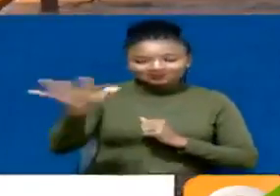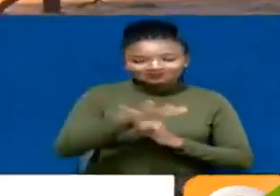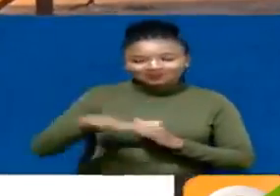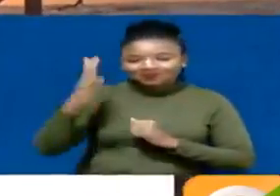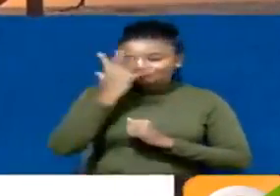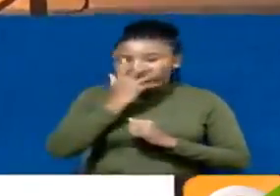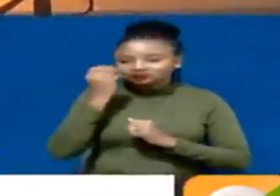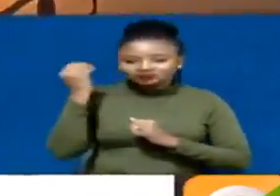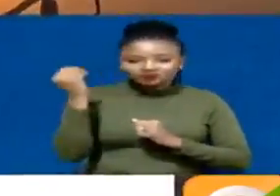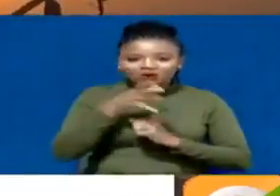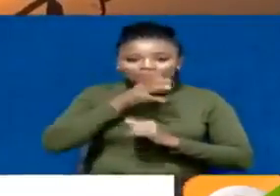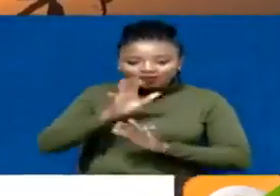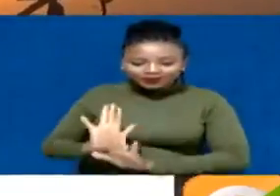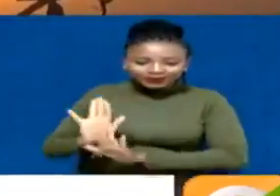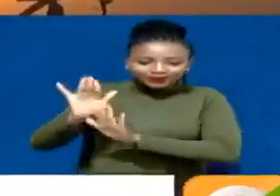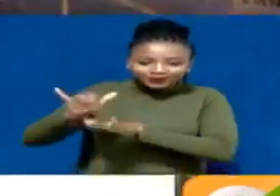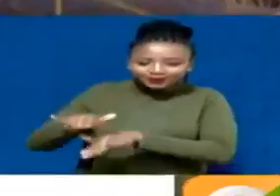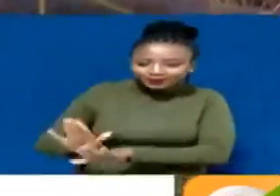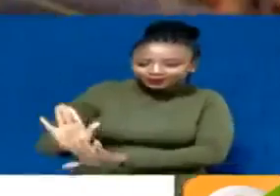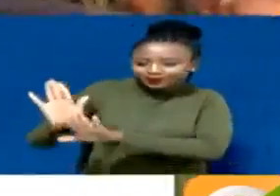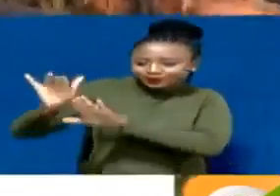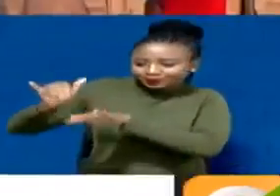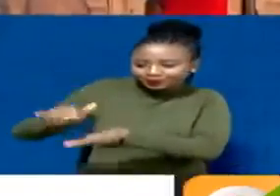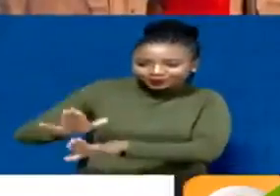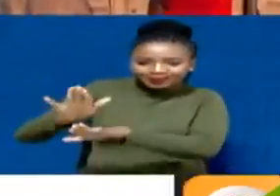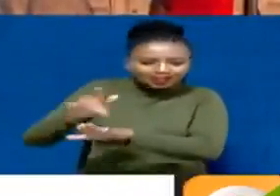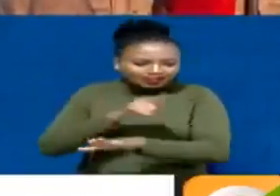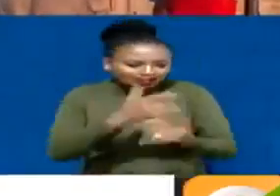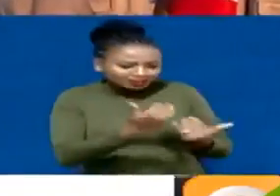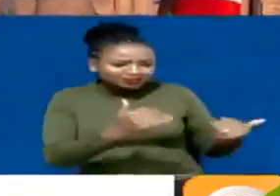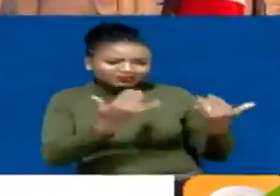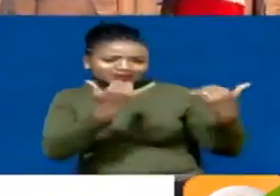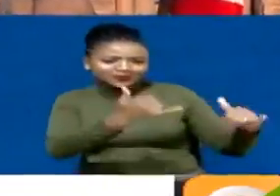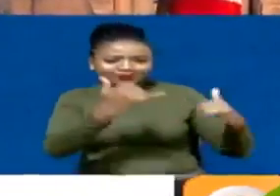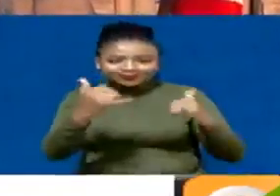Sauti ya mawimbi ya ziwa Victoria ikizidi ile ya watoto wanaocheza ufuoni.